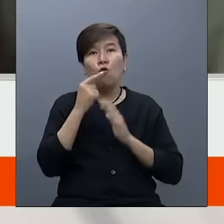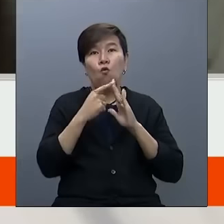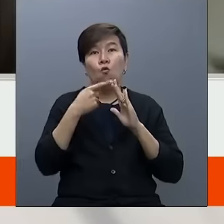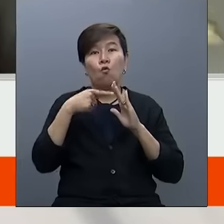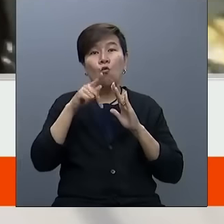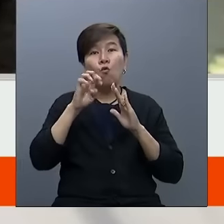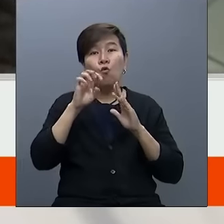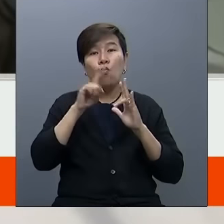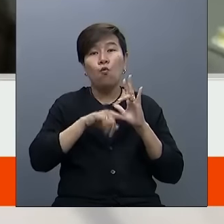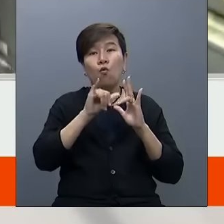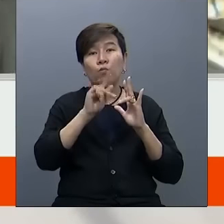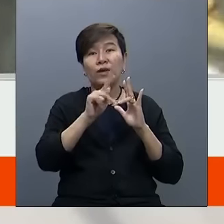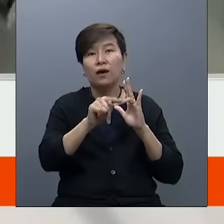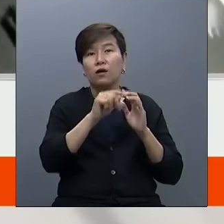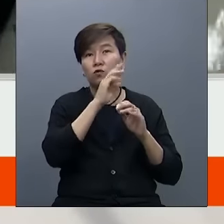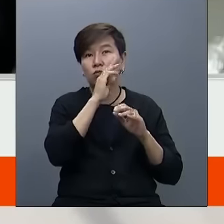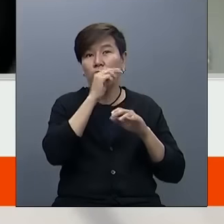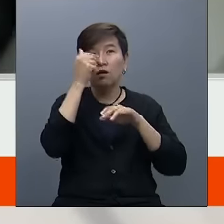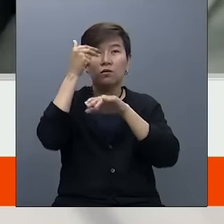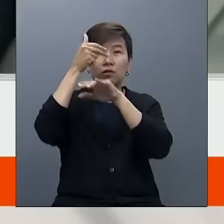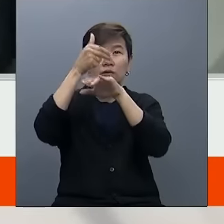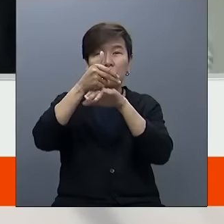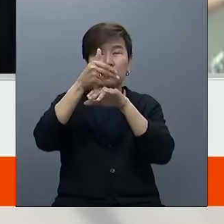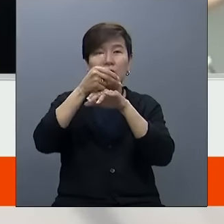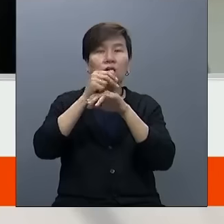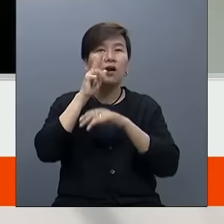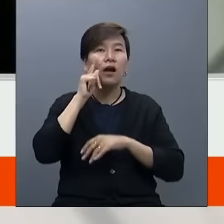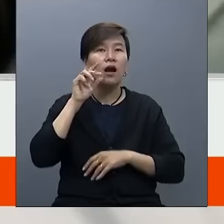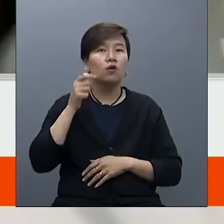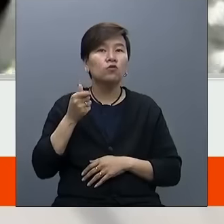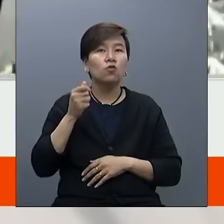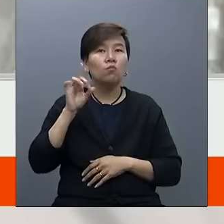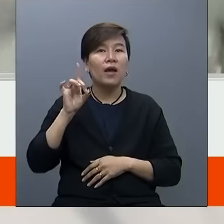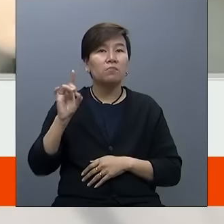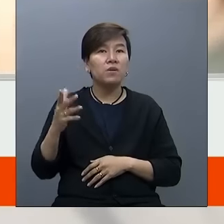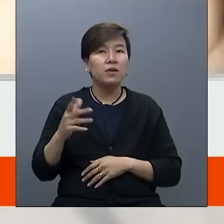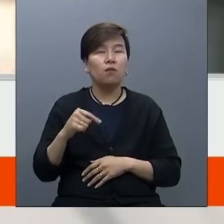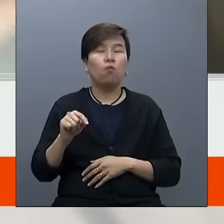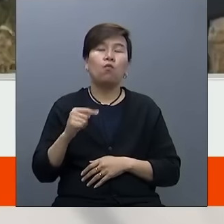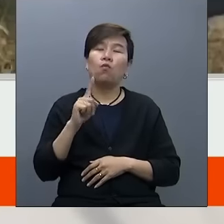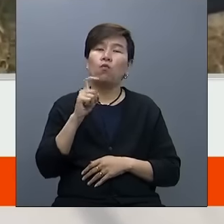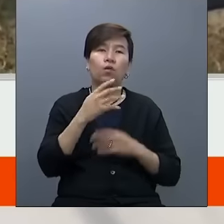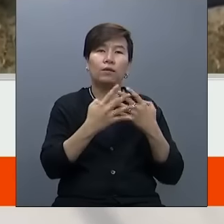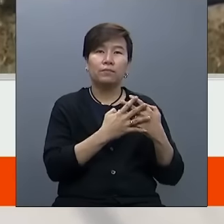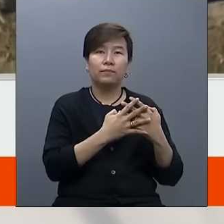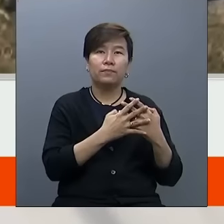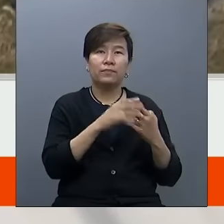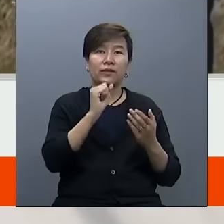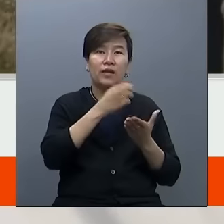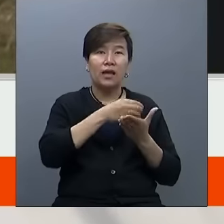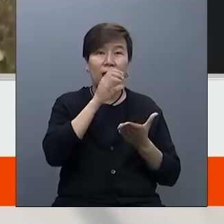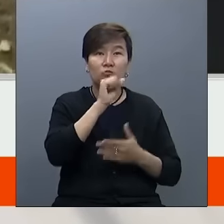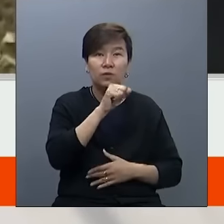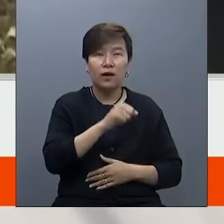ครับถ้าไม่มีวงจรปิดที่นักข่าวช่อง8ได้มาเนี่ยลุงเปียก็ยังอยู่ในเรือนจำของจังหวัดสระแก้วอยู่นะครับ